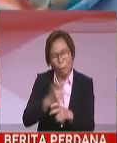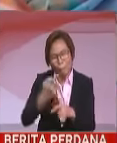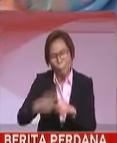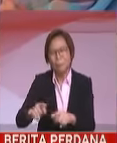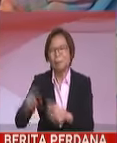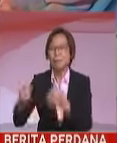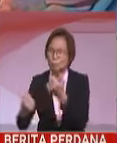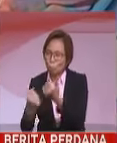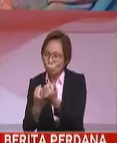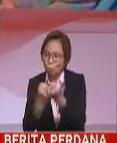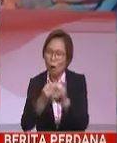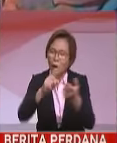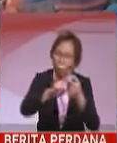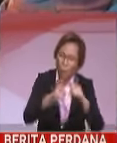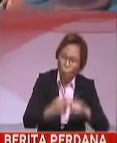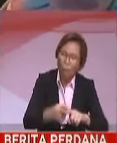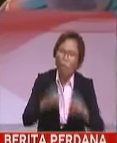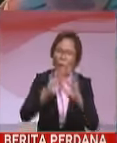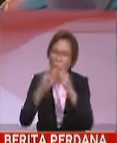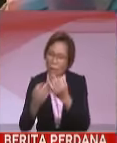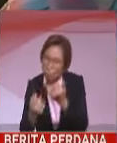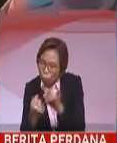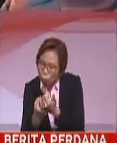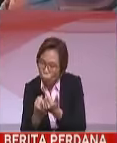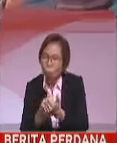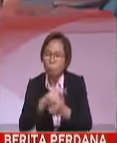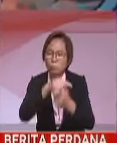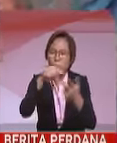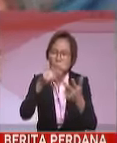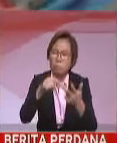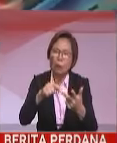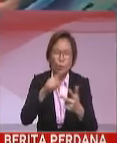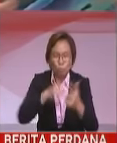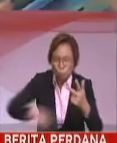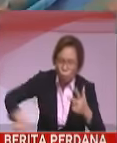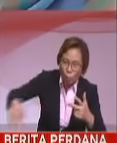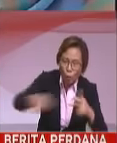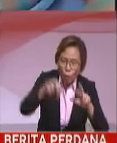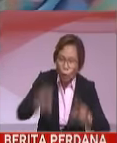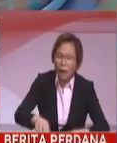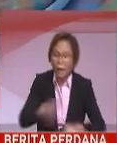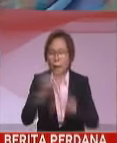dengan sokongan kawan-kawan, family dan juga semua rakyat